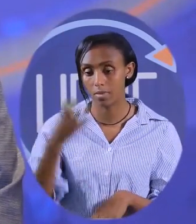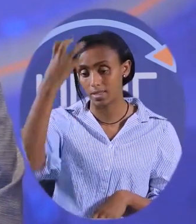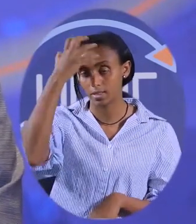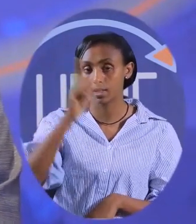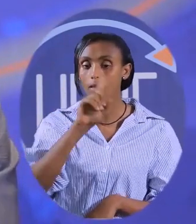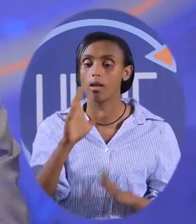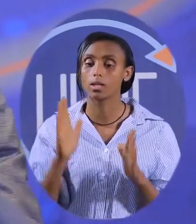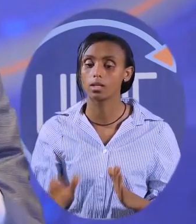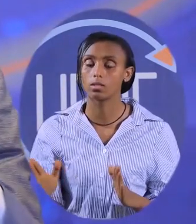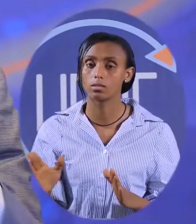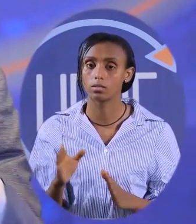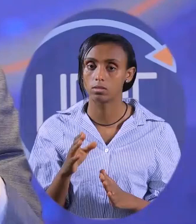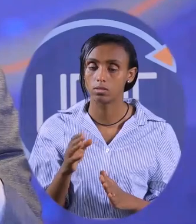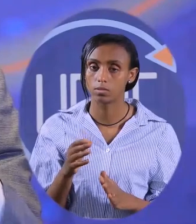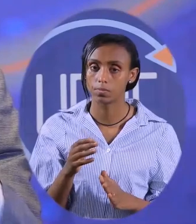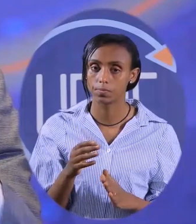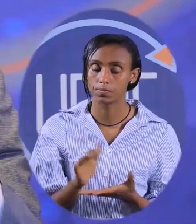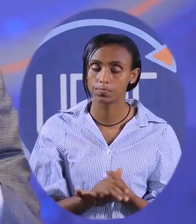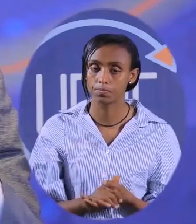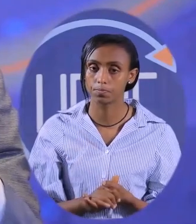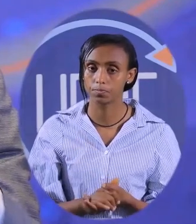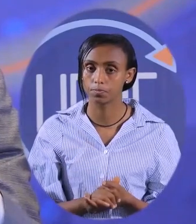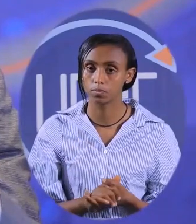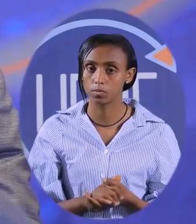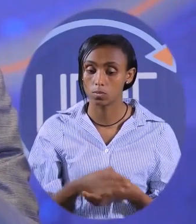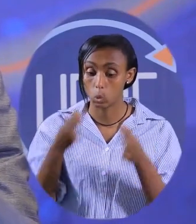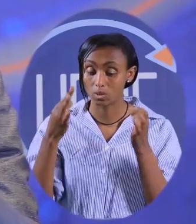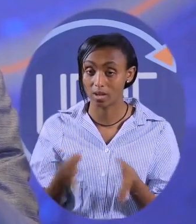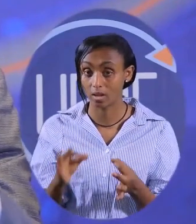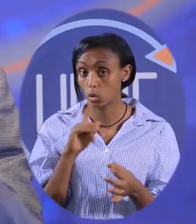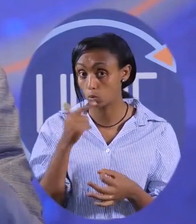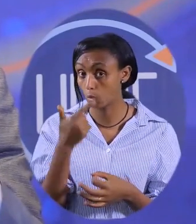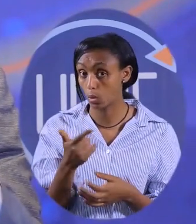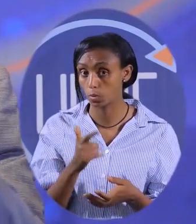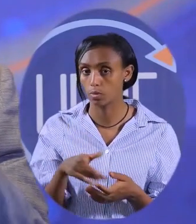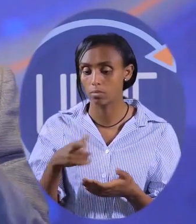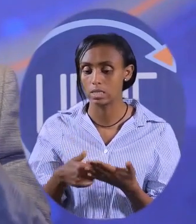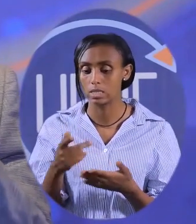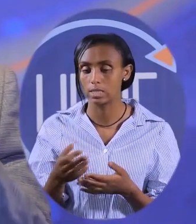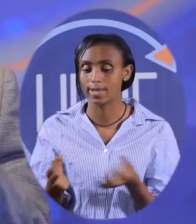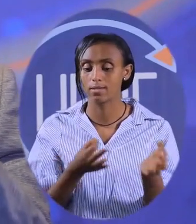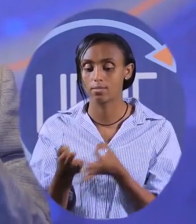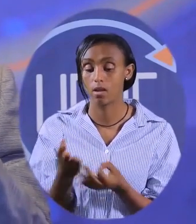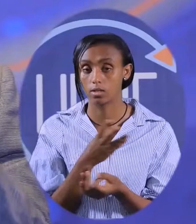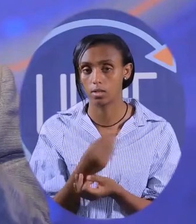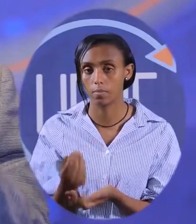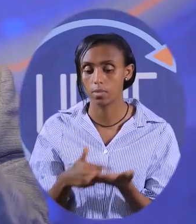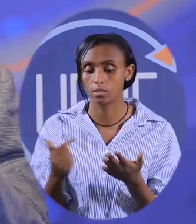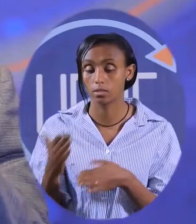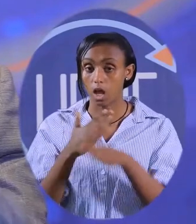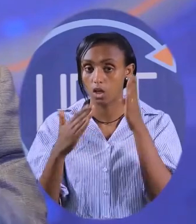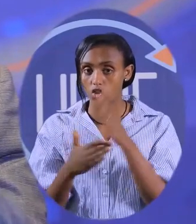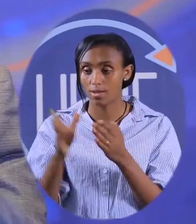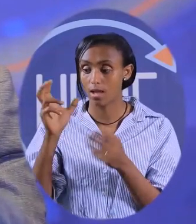የመንግስትን ተጠያቂነት በኮሚትመንት ወይም በቁርጠኝነት ነው የምንለው በዛ ይገልጸዋል። እና በዛ